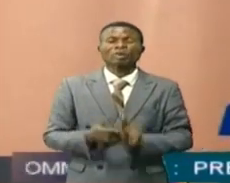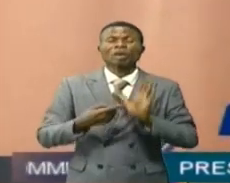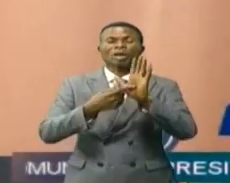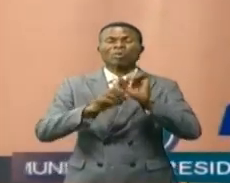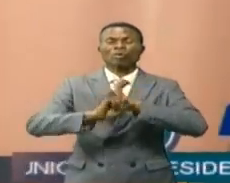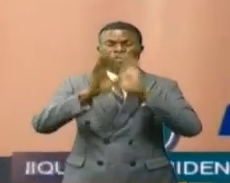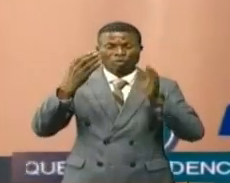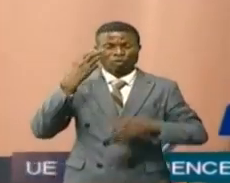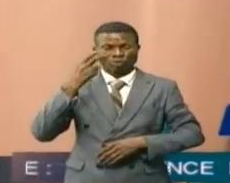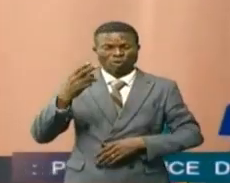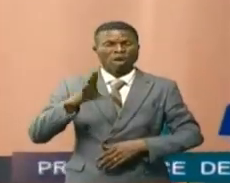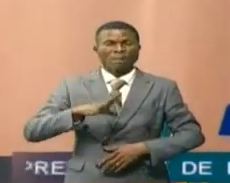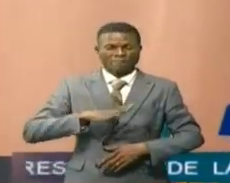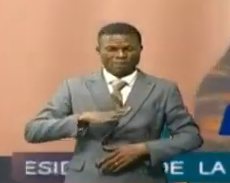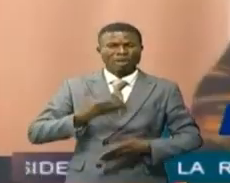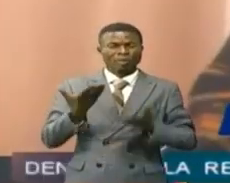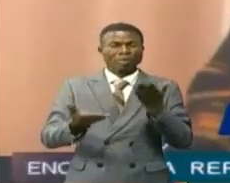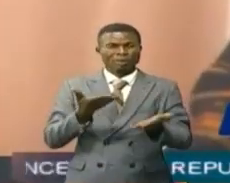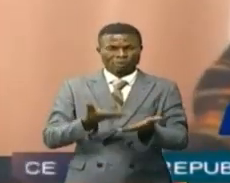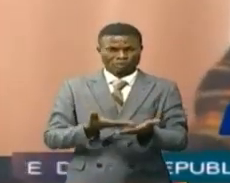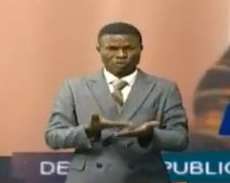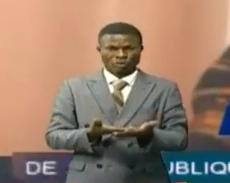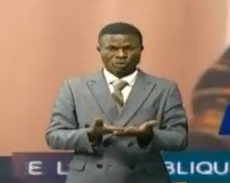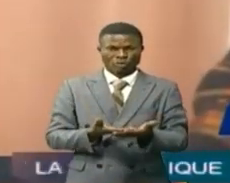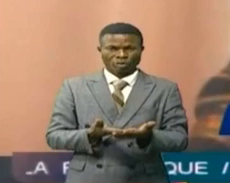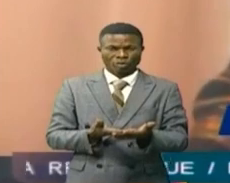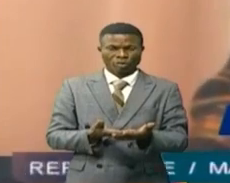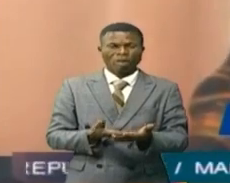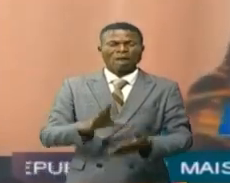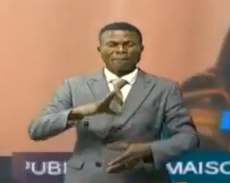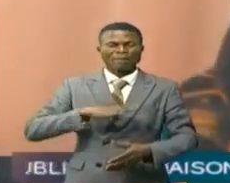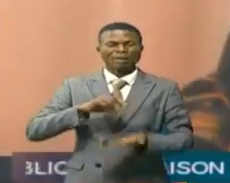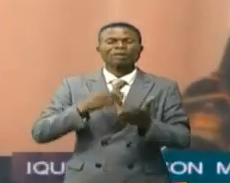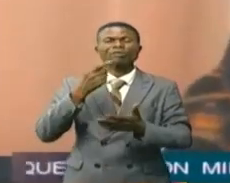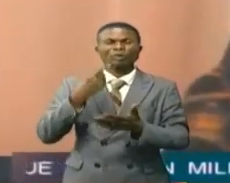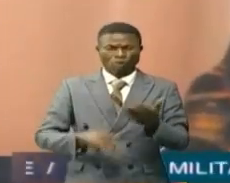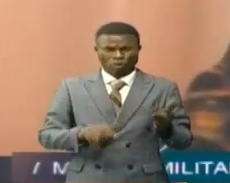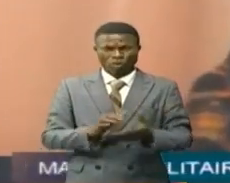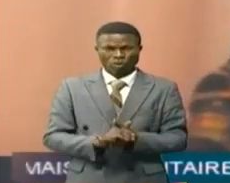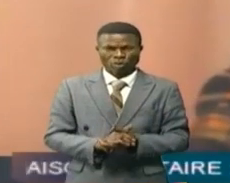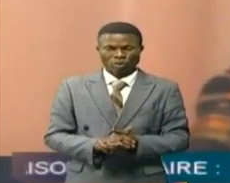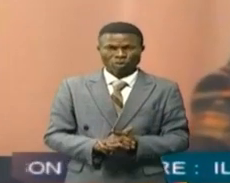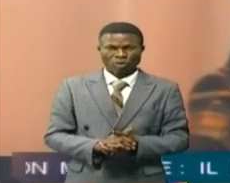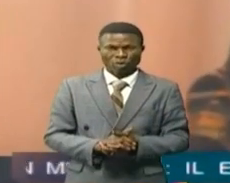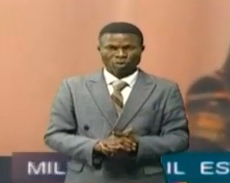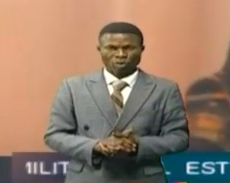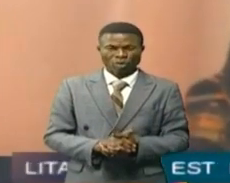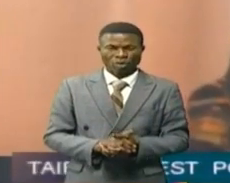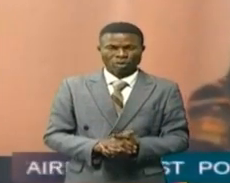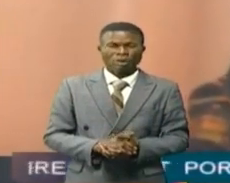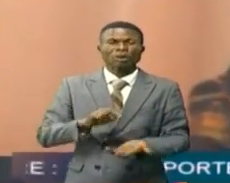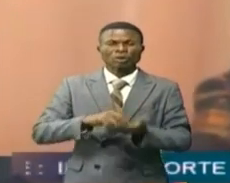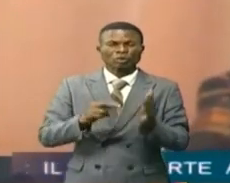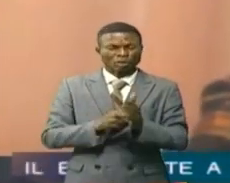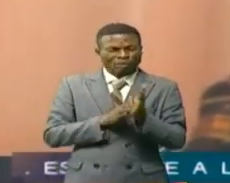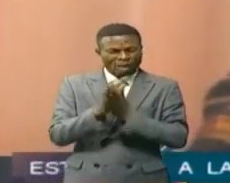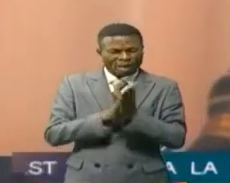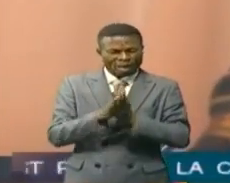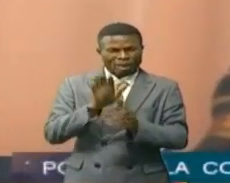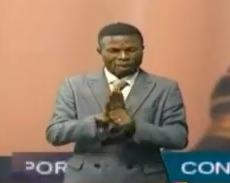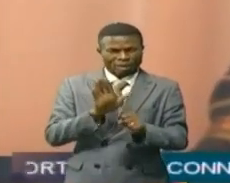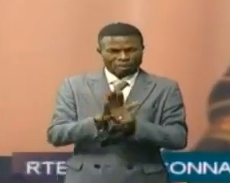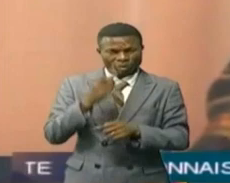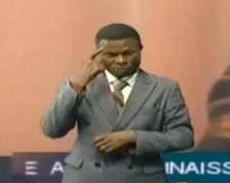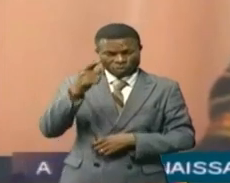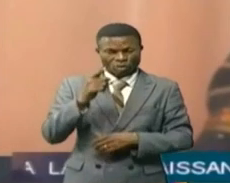faudrait peut-être choquer les hommes. Qu'est-ce que je veux dire par choquer? Être considéré. Mais la considération